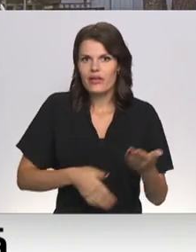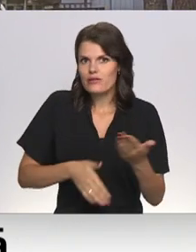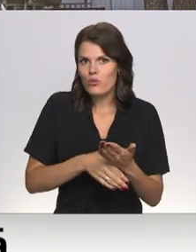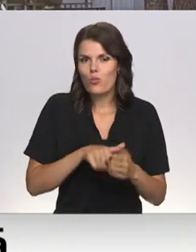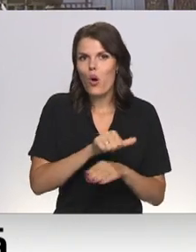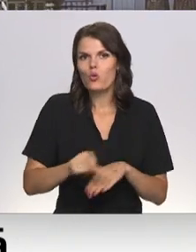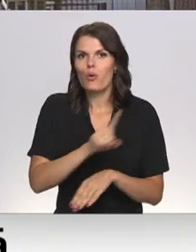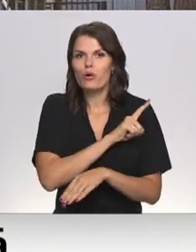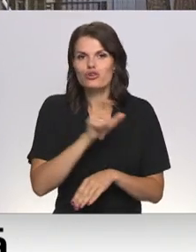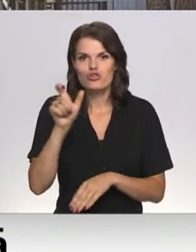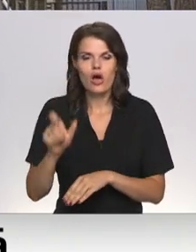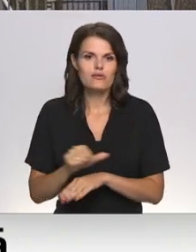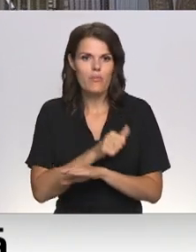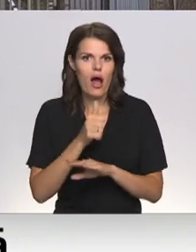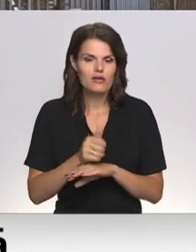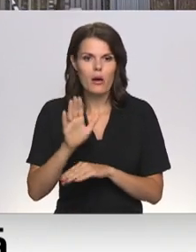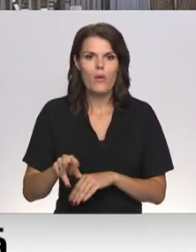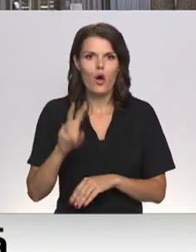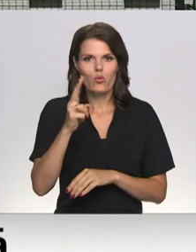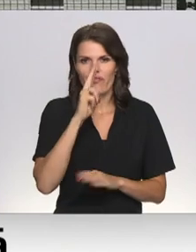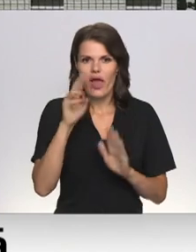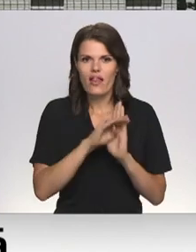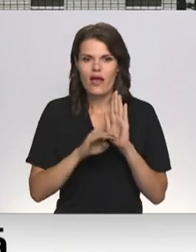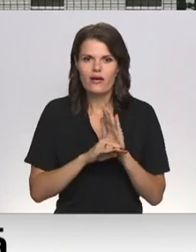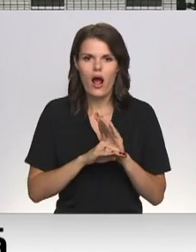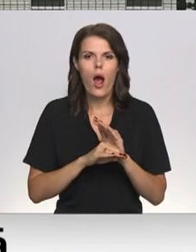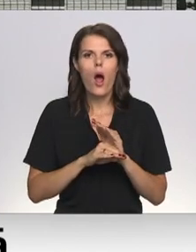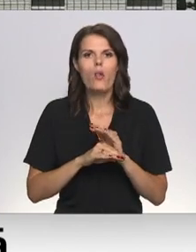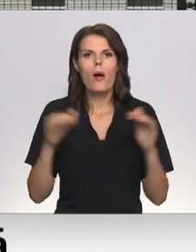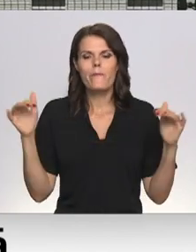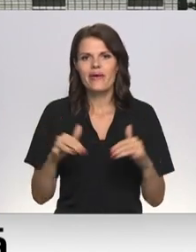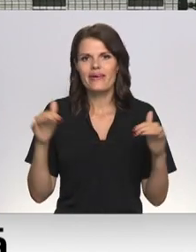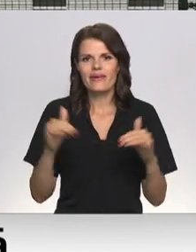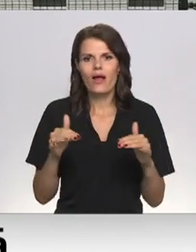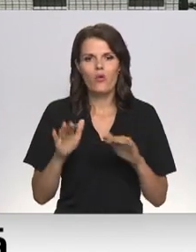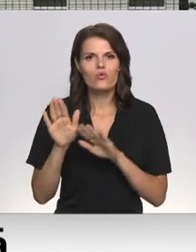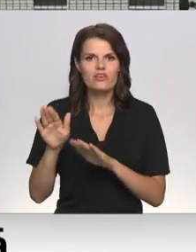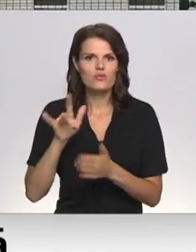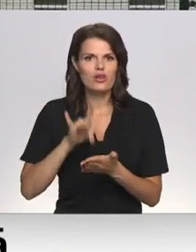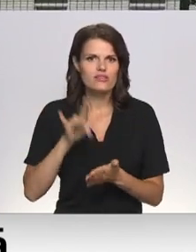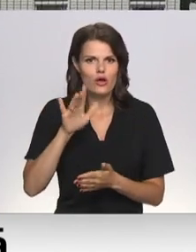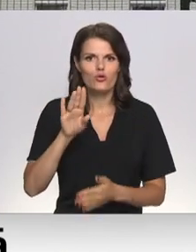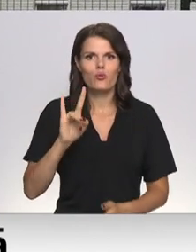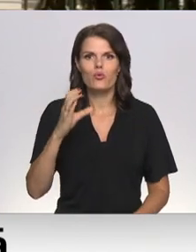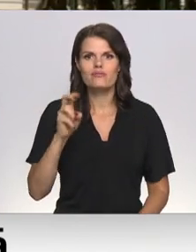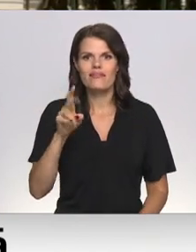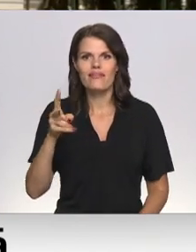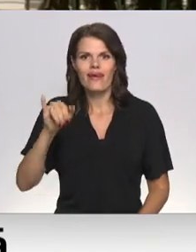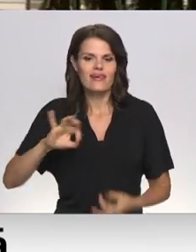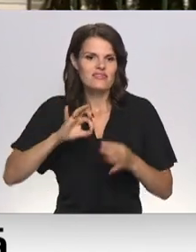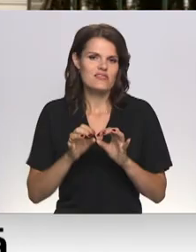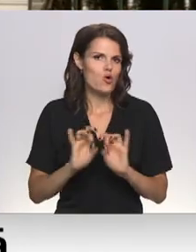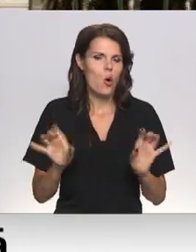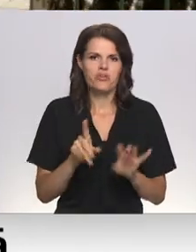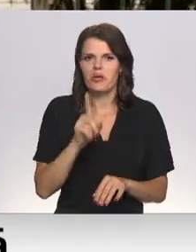Robežsardzes pārstāve Kristīna Pētersone par otro nelegālo migrantu izmitināšanas centru mucinieki sīkākus komentārus vai arī tur ir bijuši bada streiki